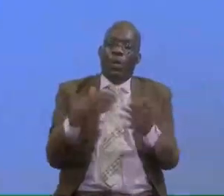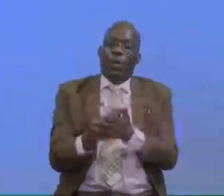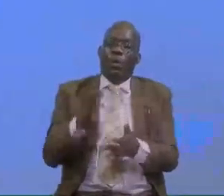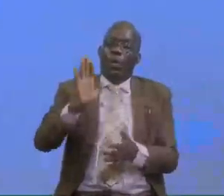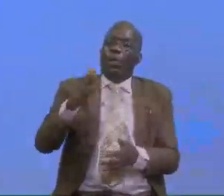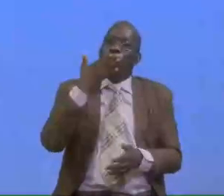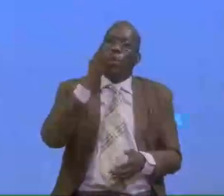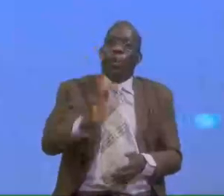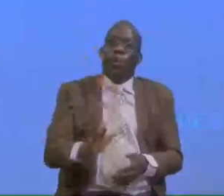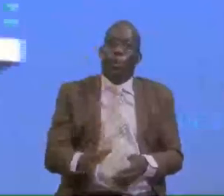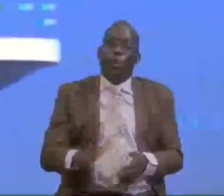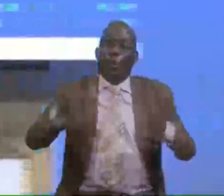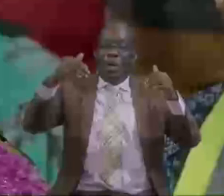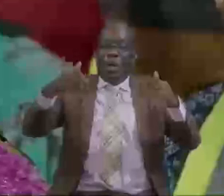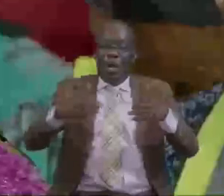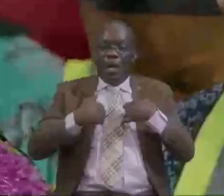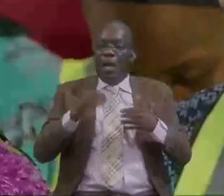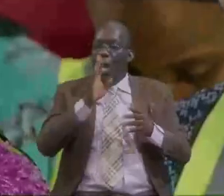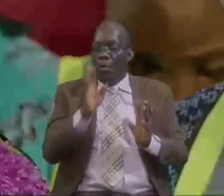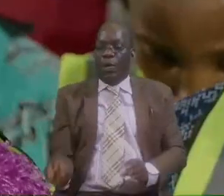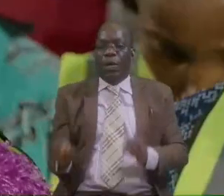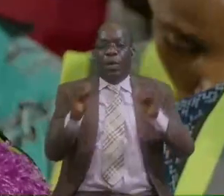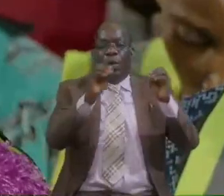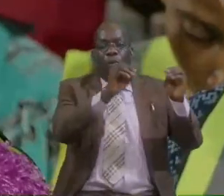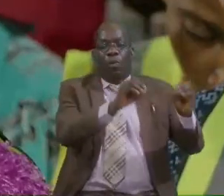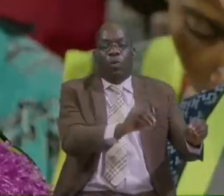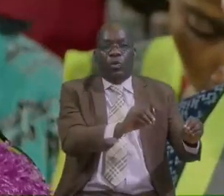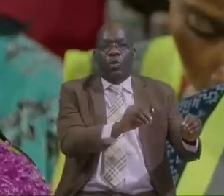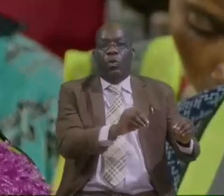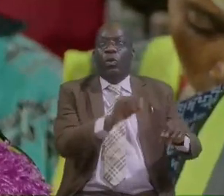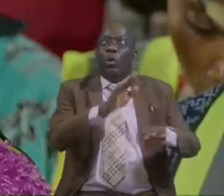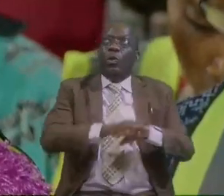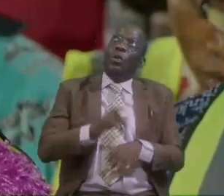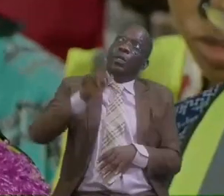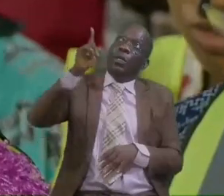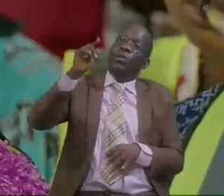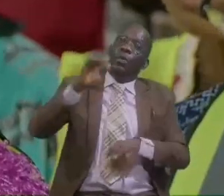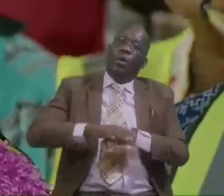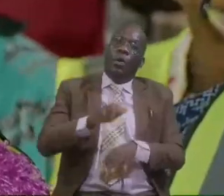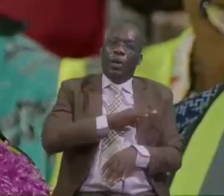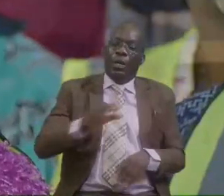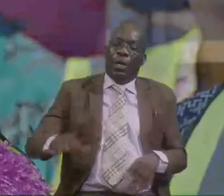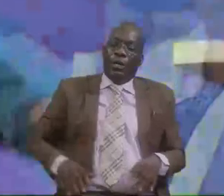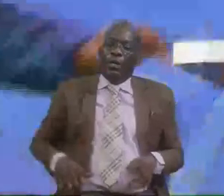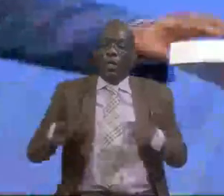iniquités ont été donc portées sur lui, sur Christ.